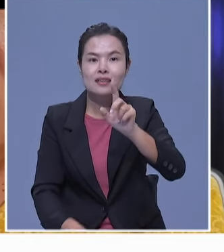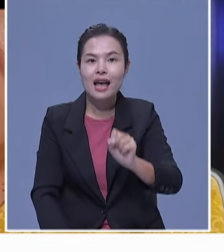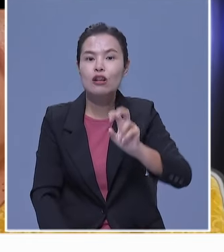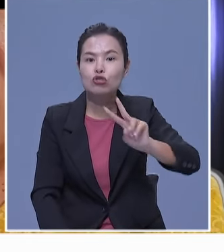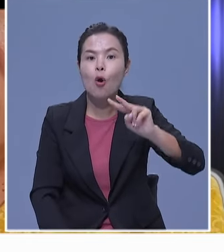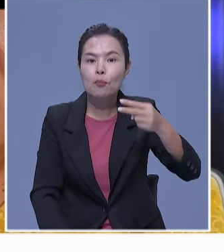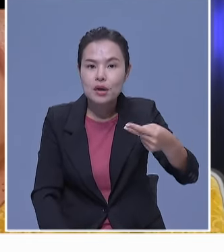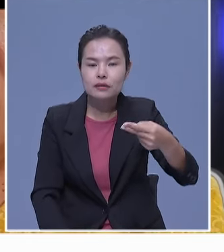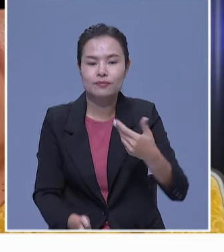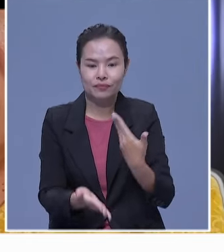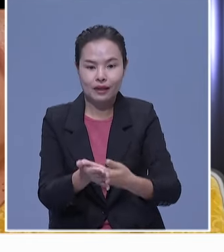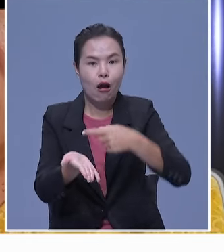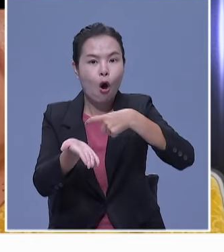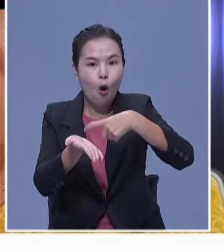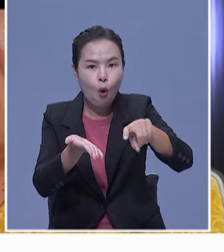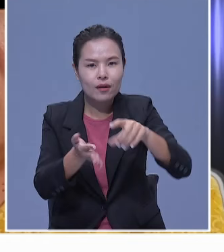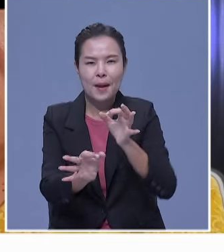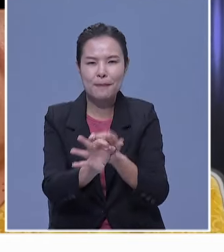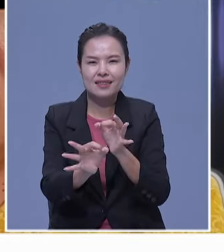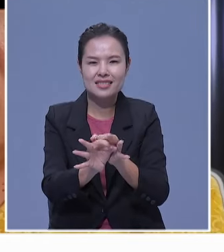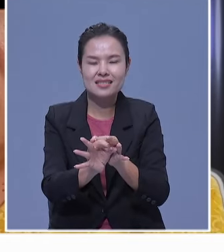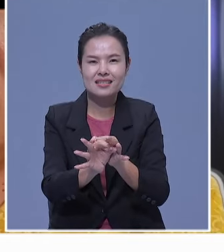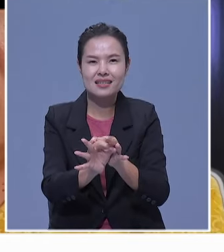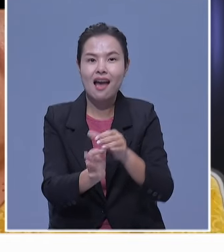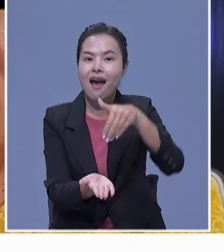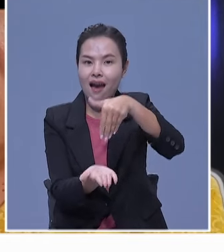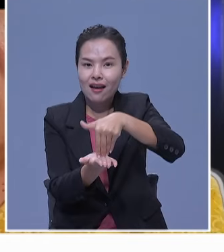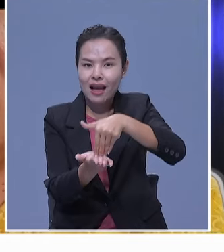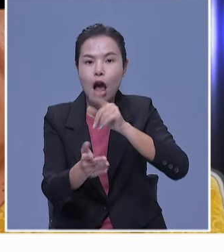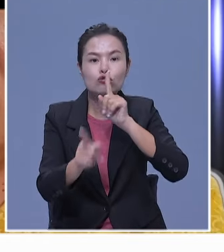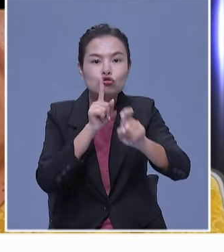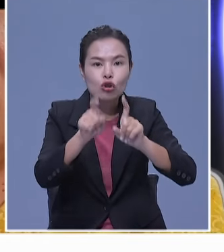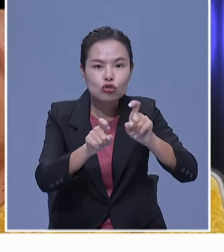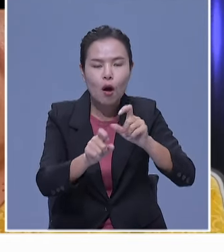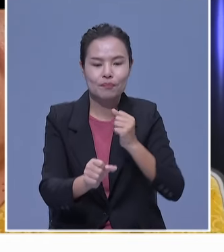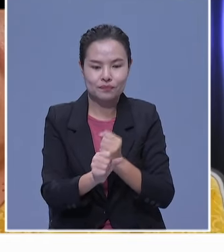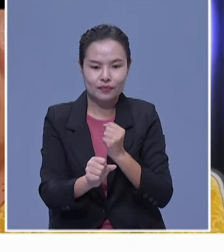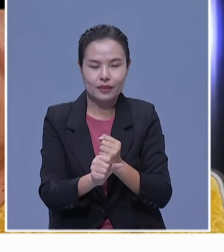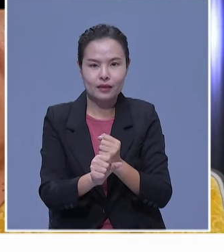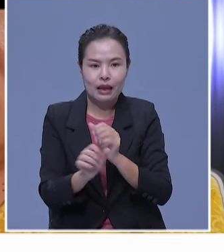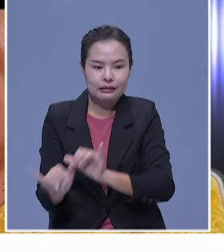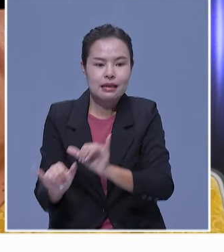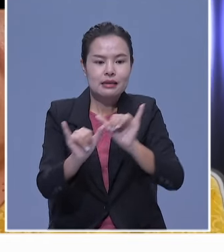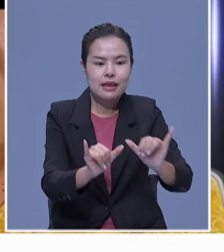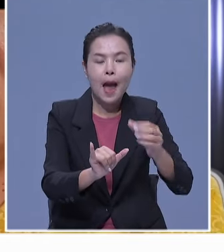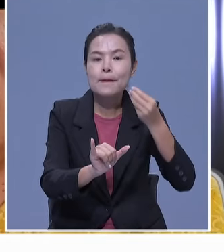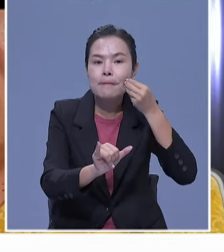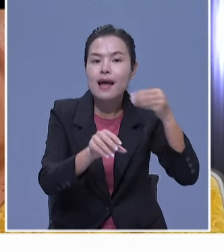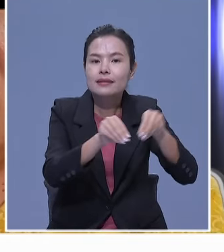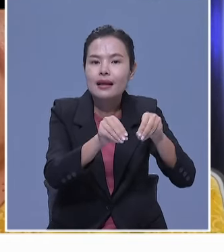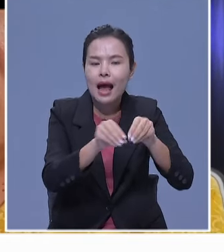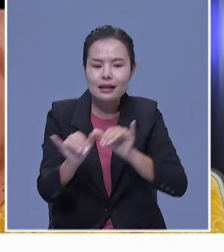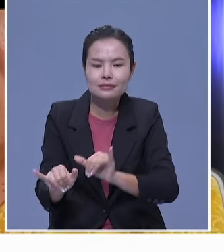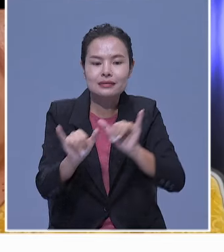าทโดยให้โอนเงินดังกล่าวผ่านบัญชีกลางเมื่อมีการสอบเสร็จก็จะทำเรื่องในลักษณะขอย้ายไปเกษียณที่บ้านเกิดคือแค่ย้